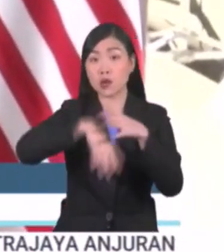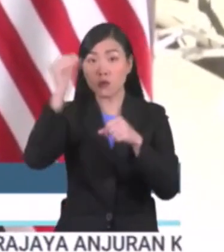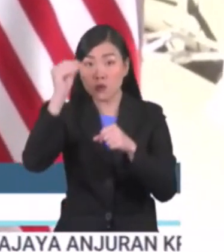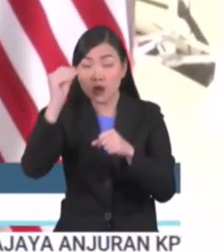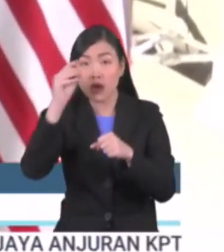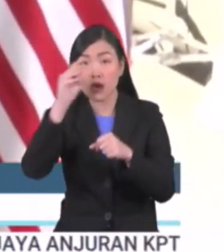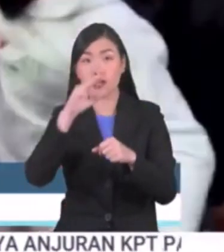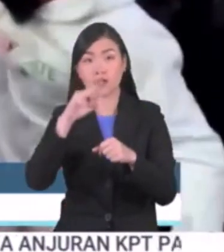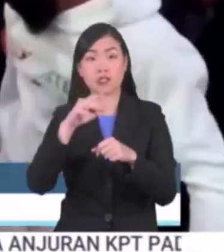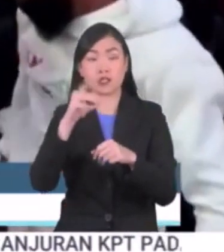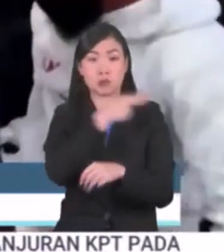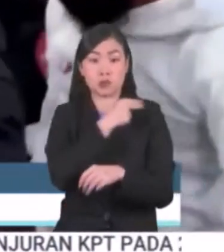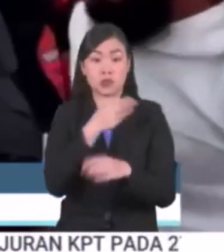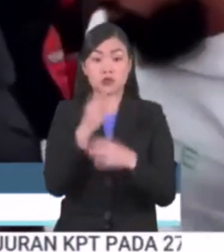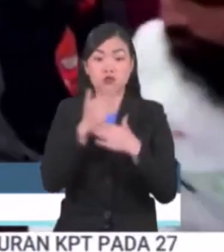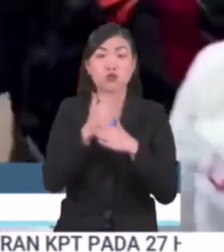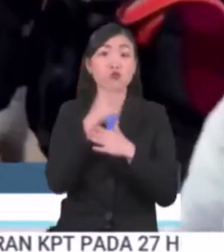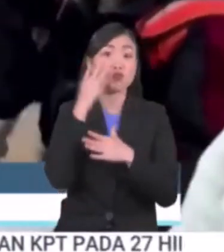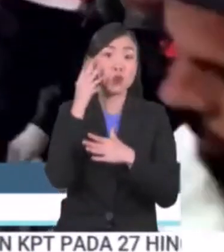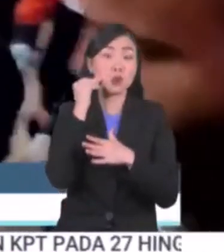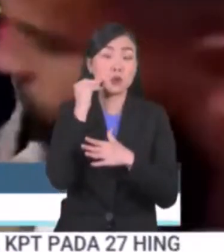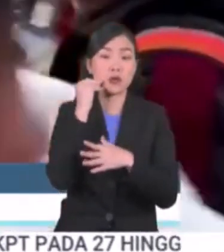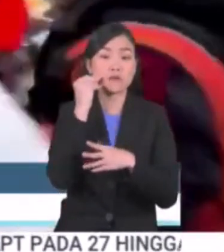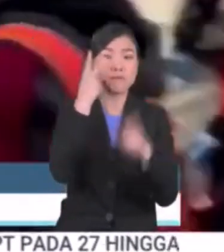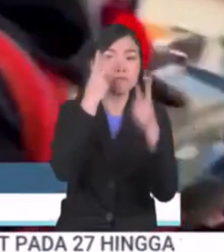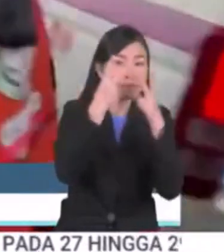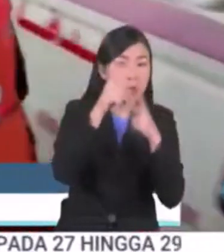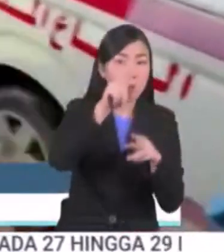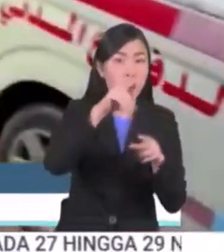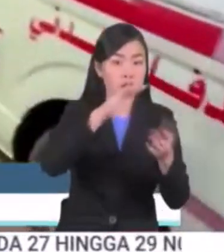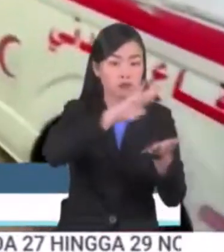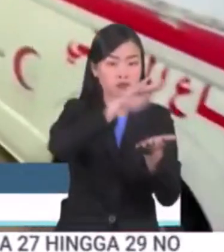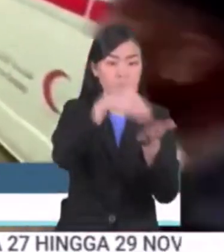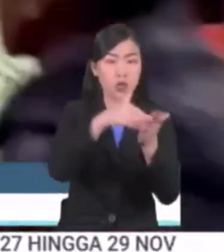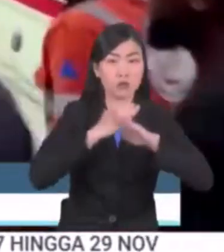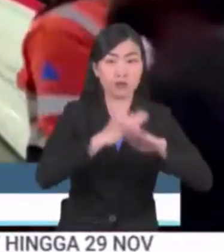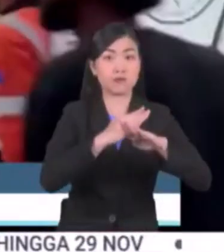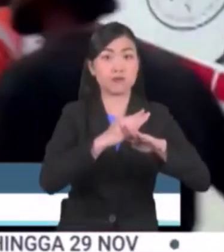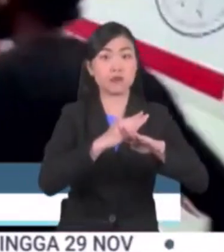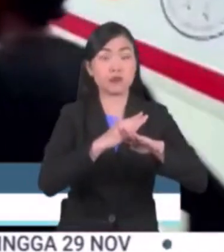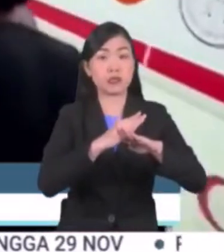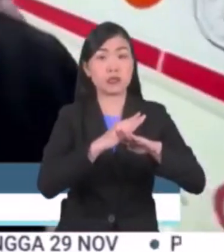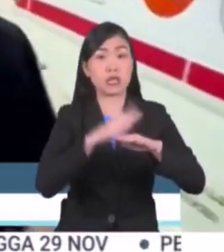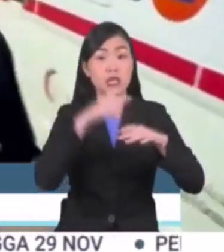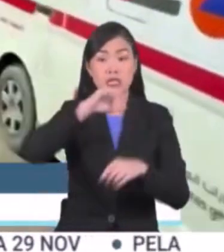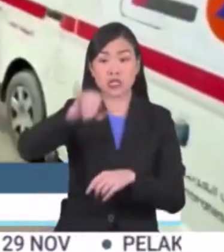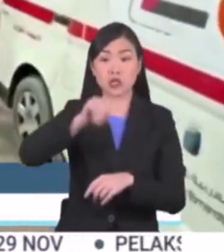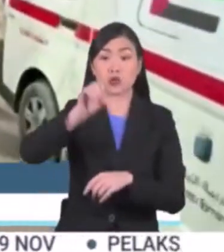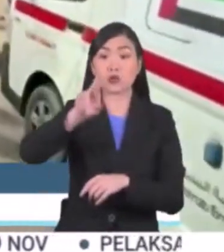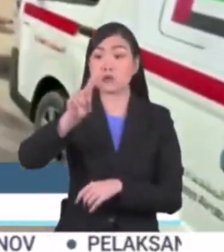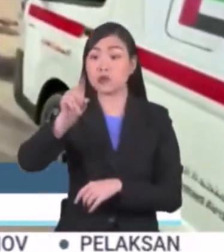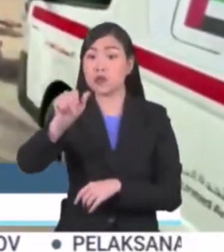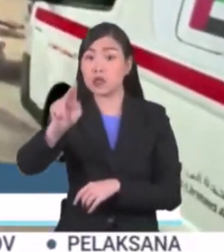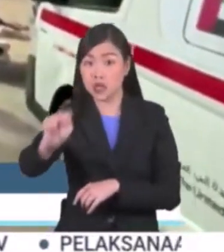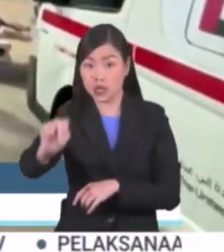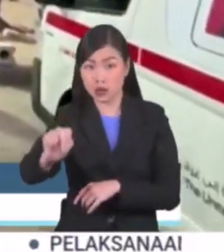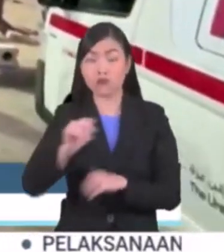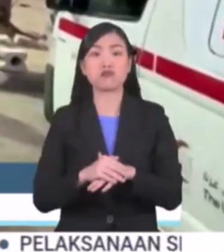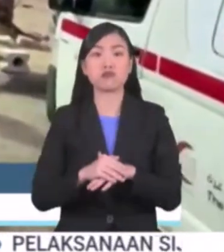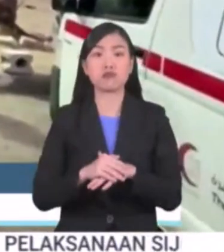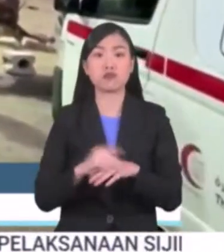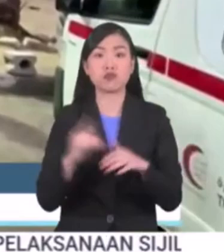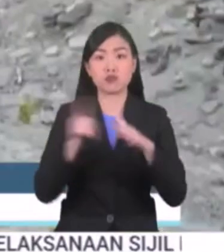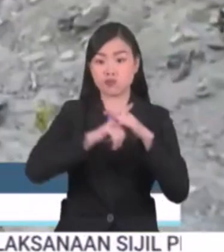Indonesia berkongsi pengalaman melawat sebuah pusat perlindungan pelarian Palestin Di aman Jordan menurut beliau pelarian Palestin